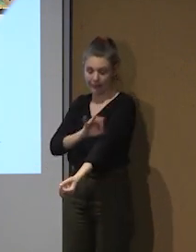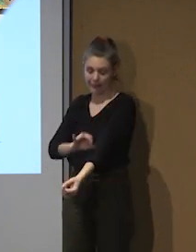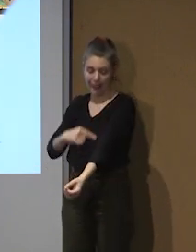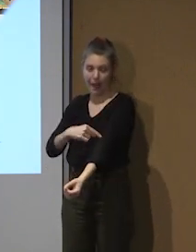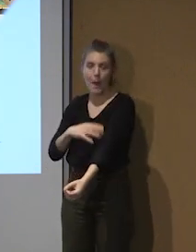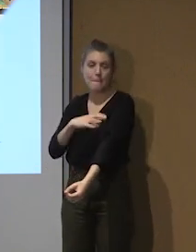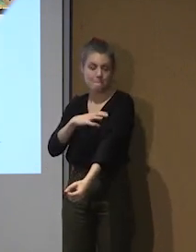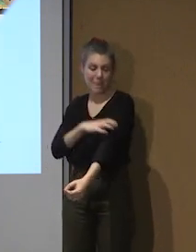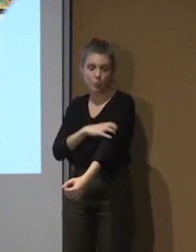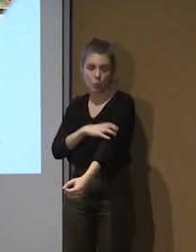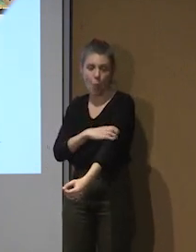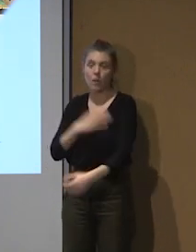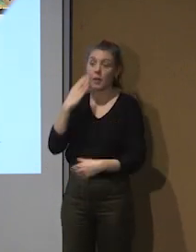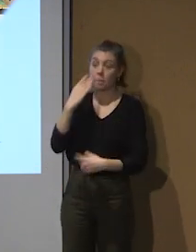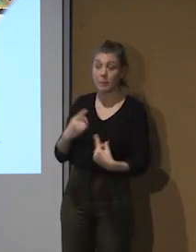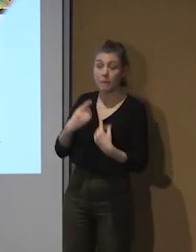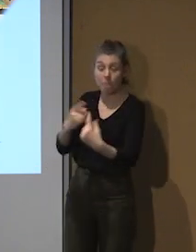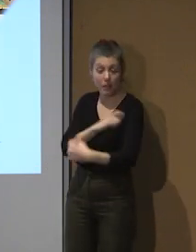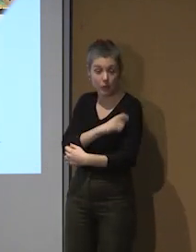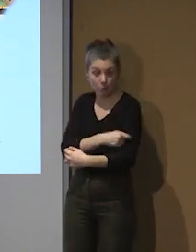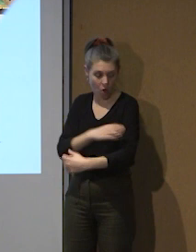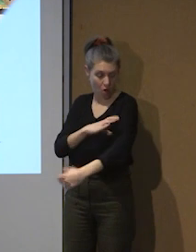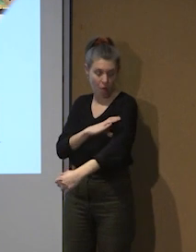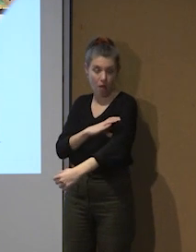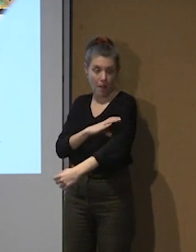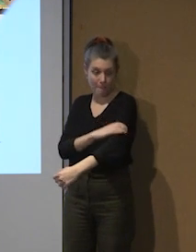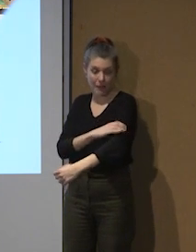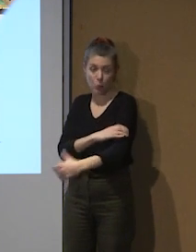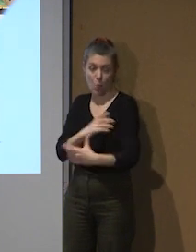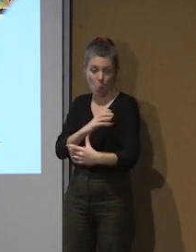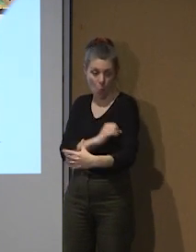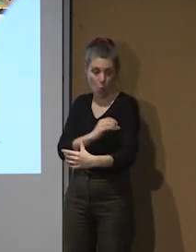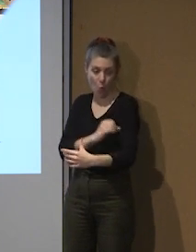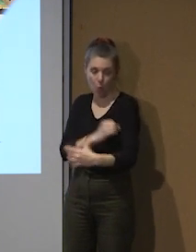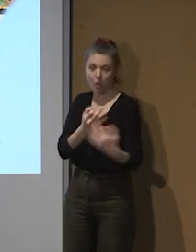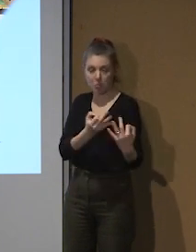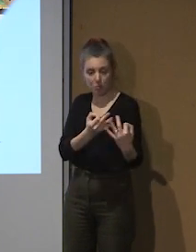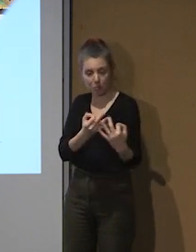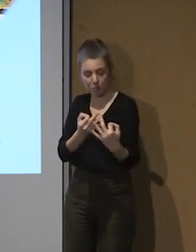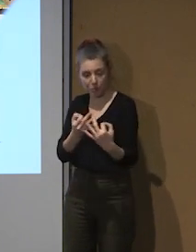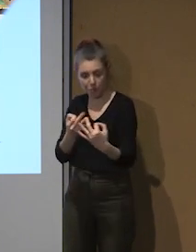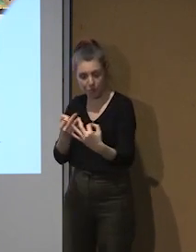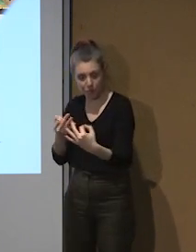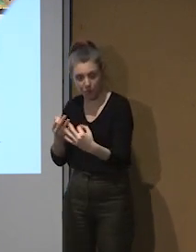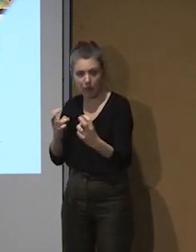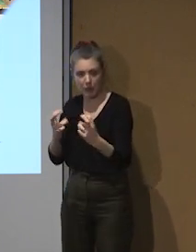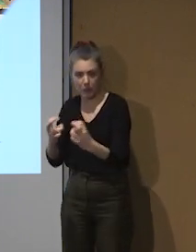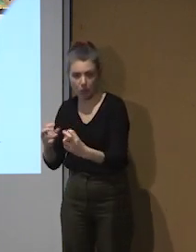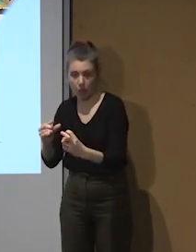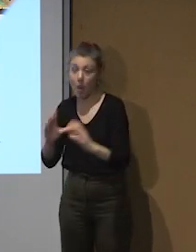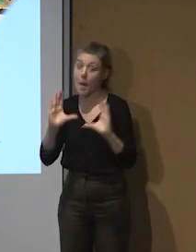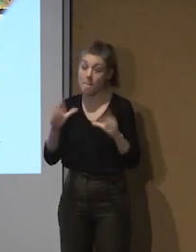une diminution de cette pression artérielle. Et on a noté une diminution qui peut même perdurer jusqu'à 24